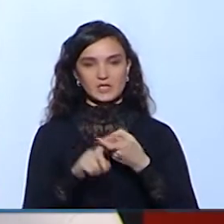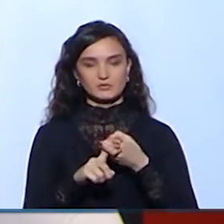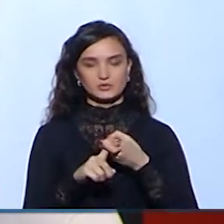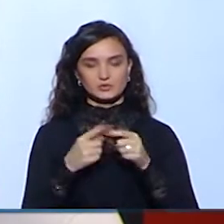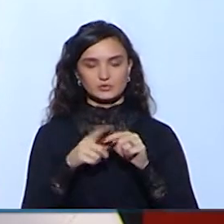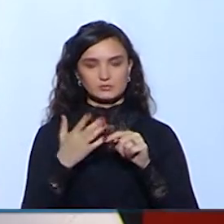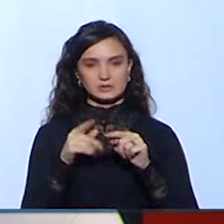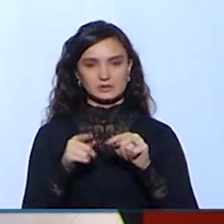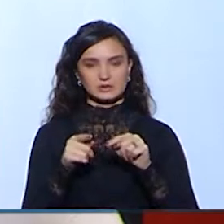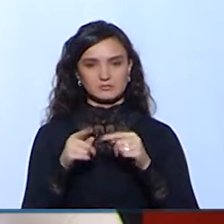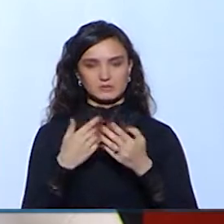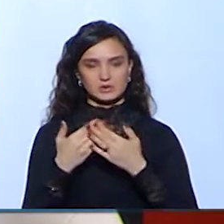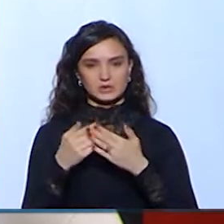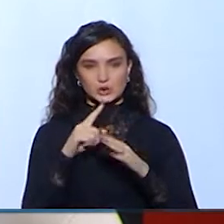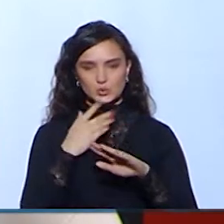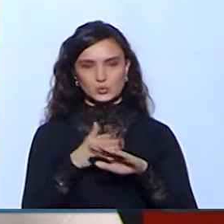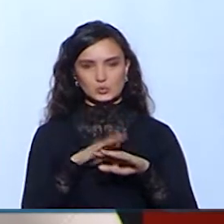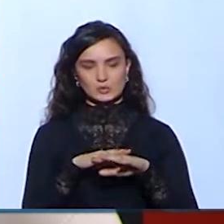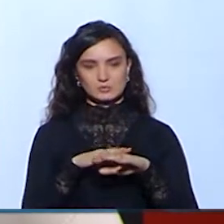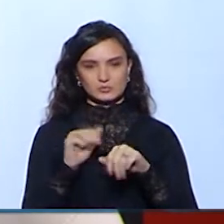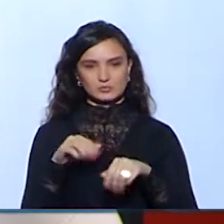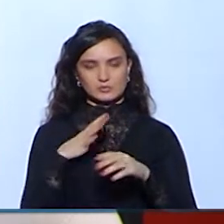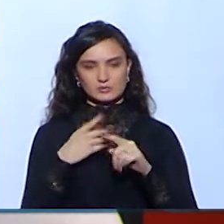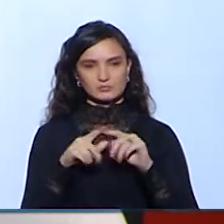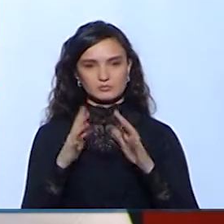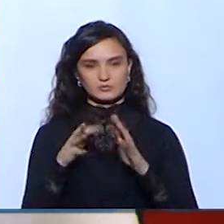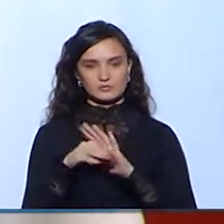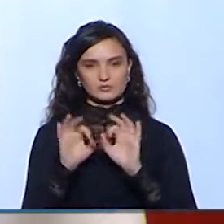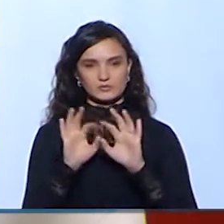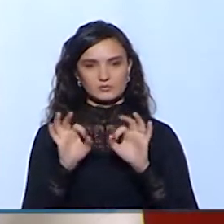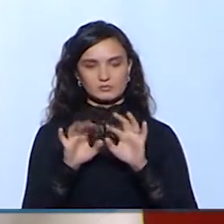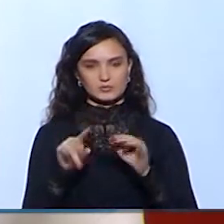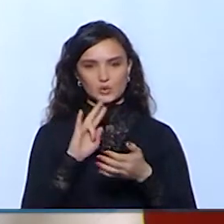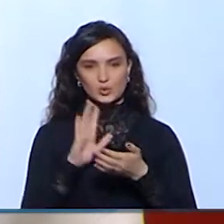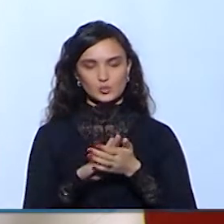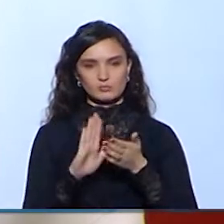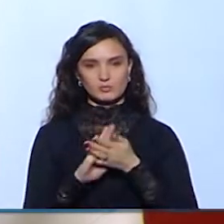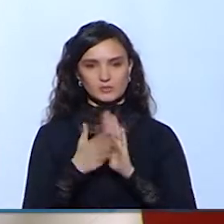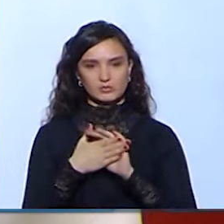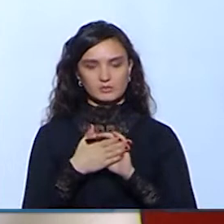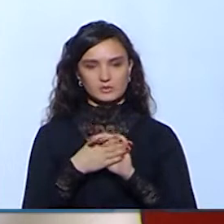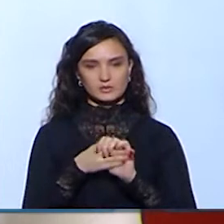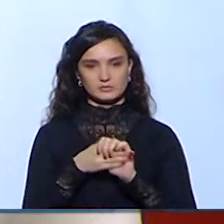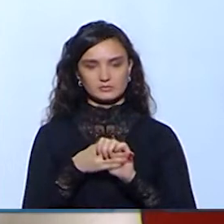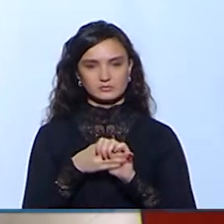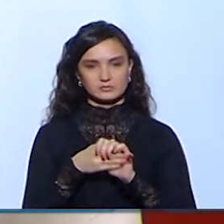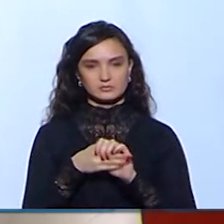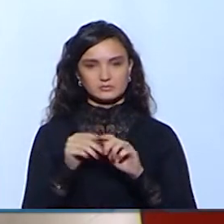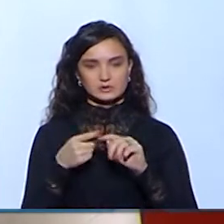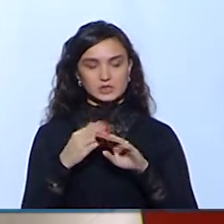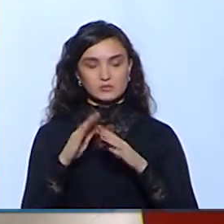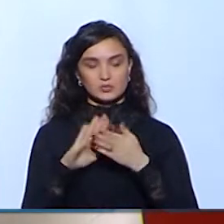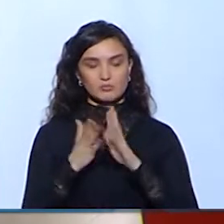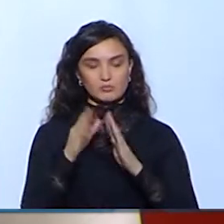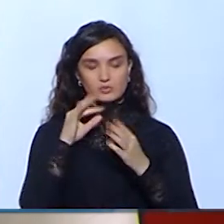ის დიაგნოზით თუ წავიდა, ვთქვათ, ეს სირთულეები წავა, მაგრამ ჩვენ ამ შემთხვევაში ვსაუბრობთ ქრონიკულად მიმდინარე მდგომარეობაზე, ხო? ეს არის